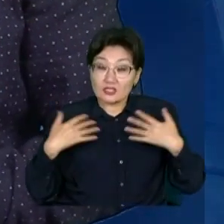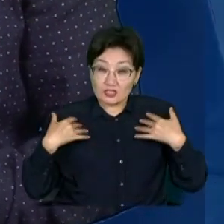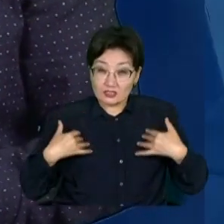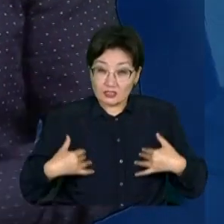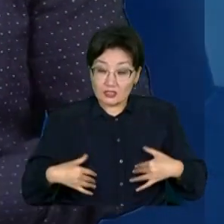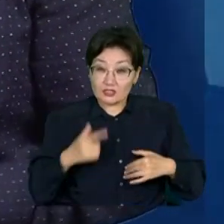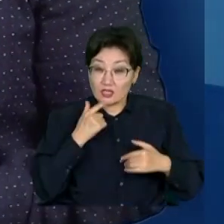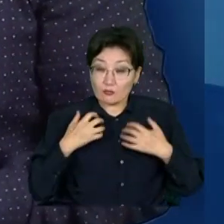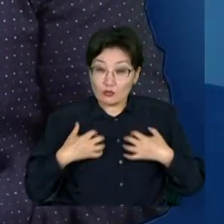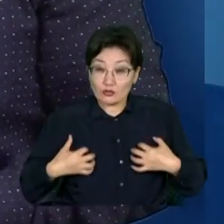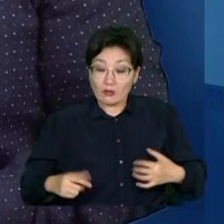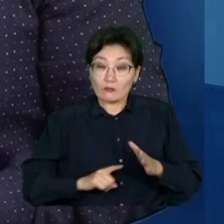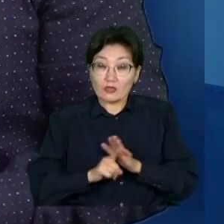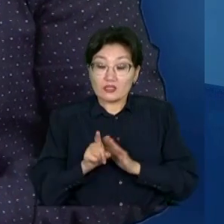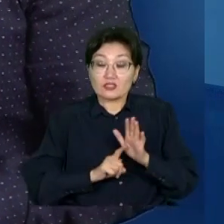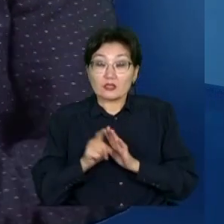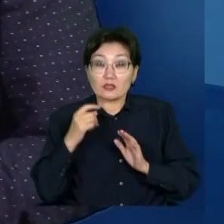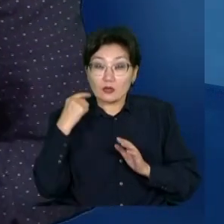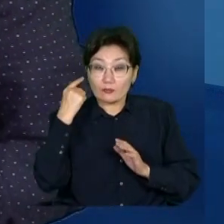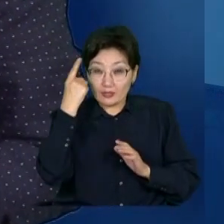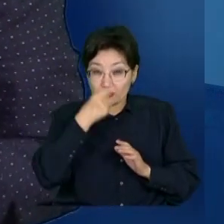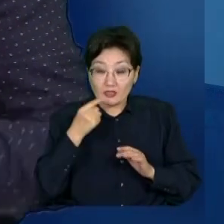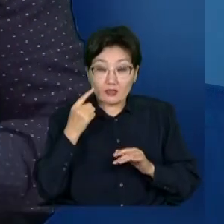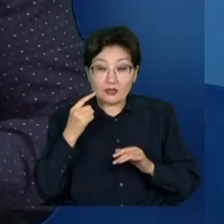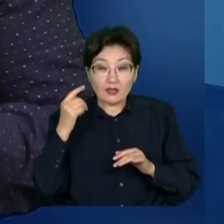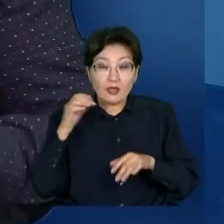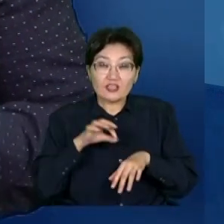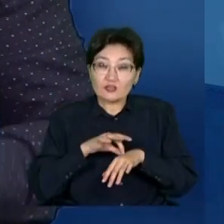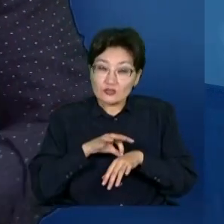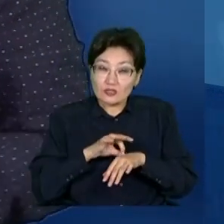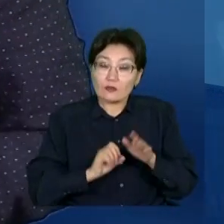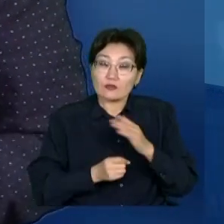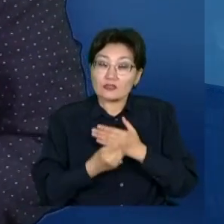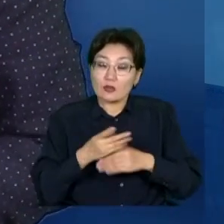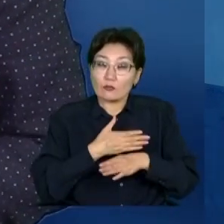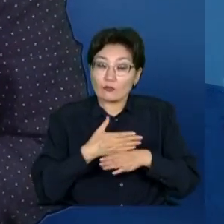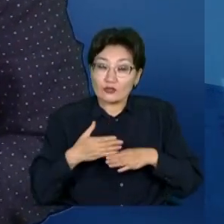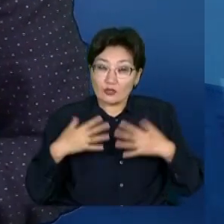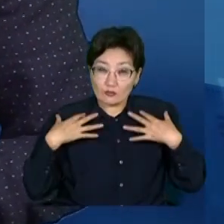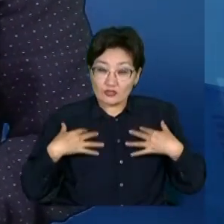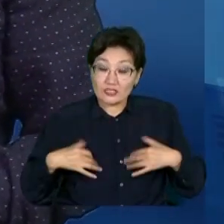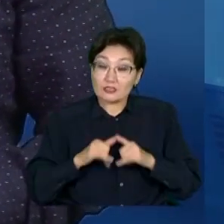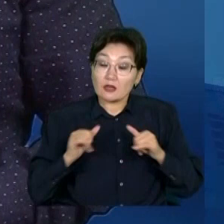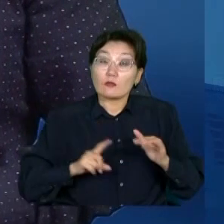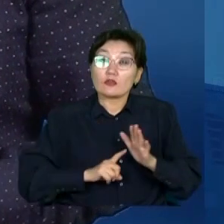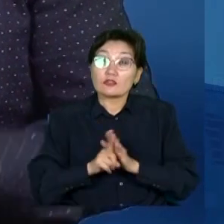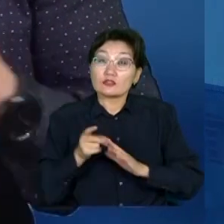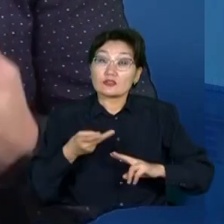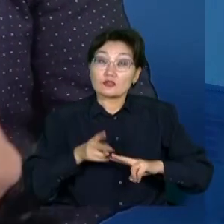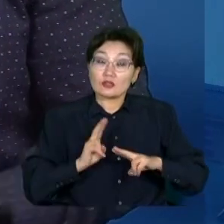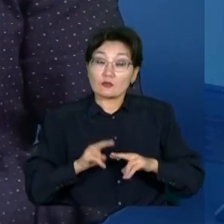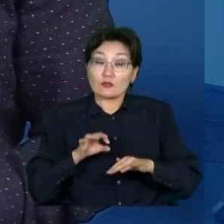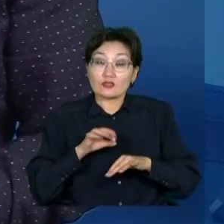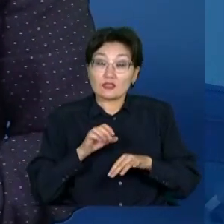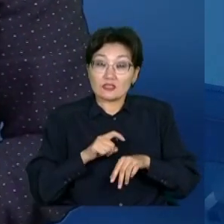бөрте бастайды. Алдымен бетіне, бас терісіне шығады. Кейін бүкіл денеге тарай бастайды. Айтпақшы, осы